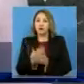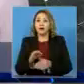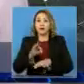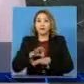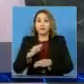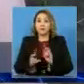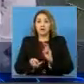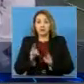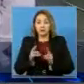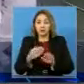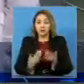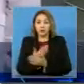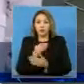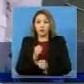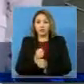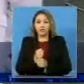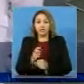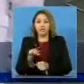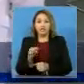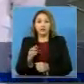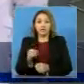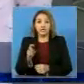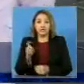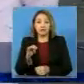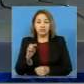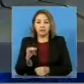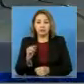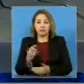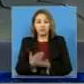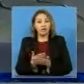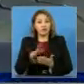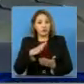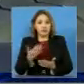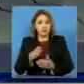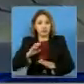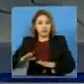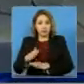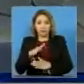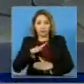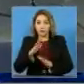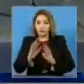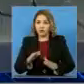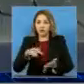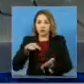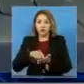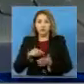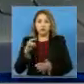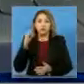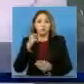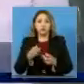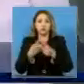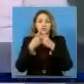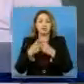были прооперированы по новому методу – альтернативному химиотерапии, который в нашей стране до этого применялся только в городе Нур-Султане